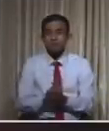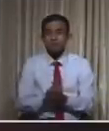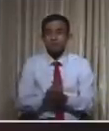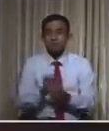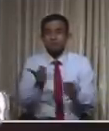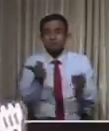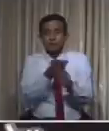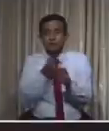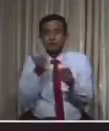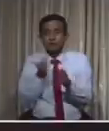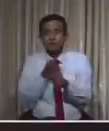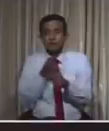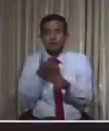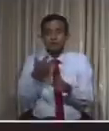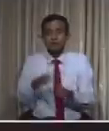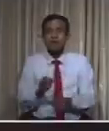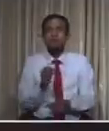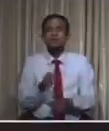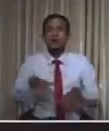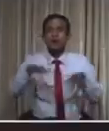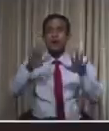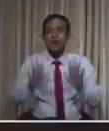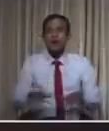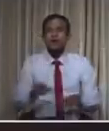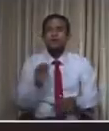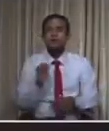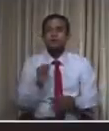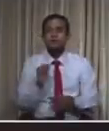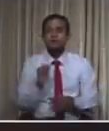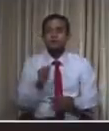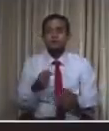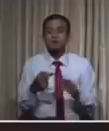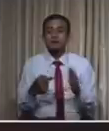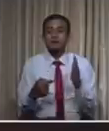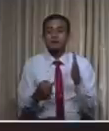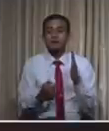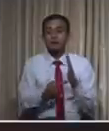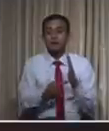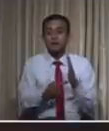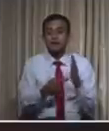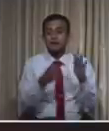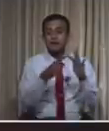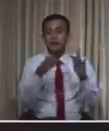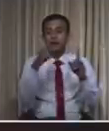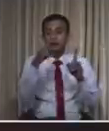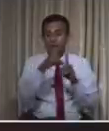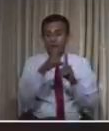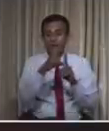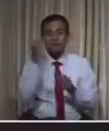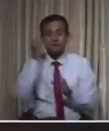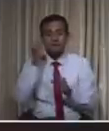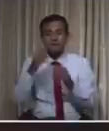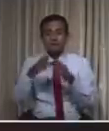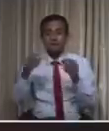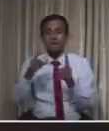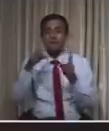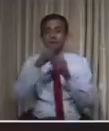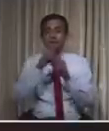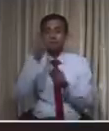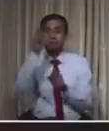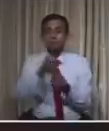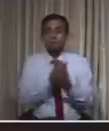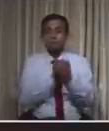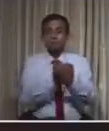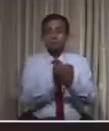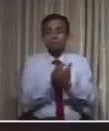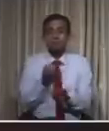ඝාතනය කරන්න යනවා කියලා. මොකද අන්තිමට උනේ අර TID එකේ ත්‍රස්ත විමර්ශන ඒකකයේ අධ්‍යක්ෂකවරයා රිමාන්ඩ් කරා මේක